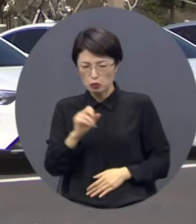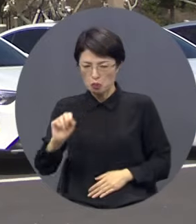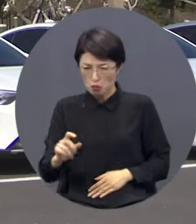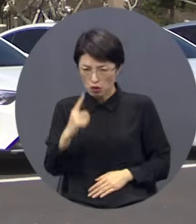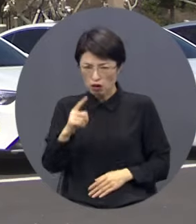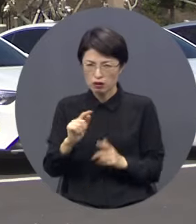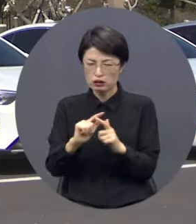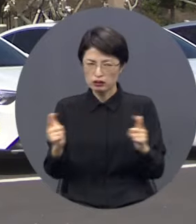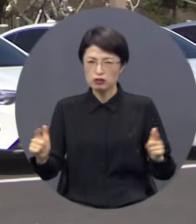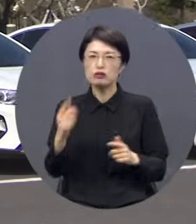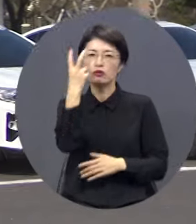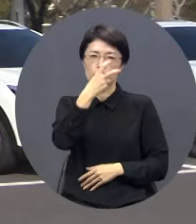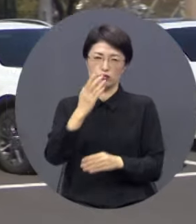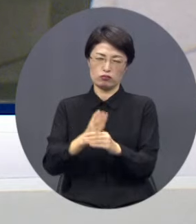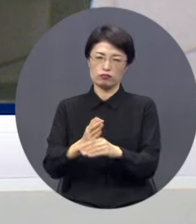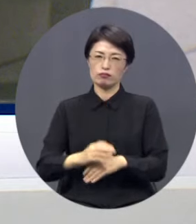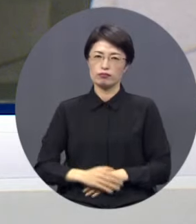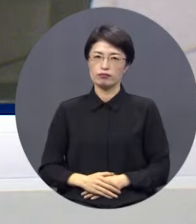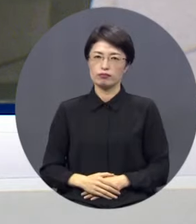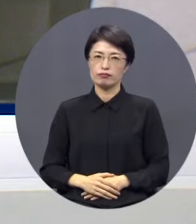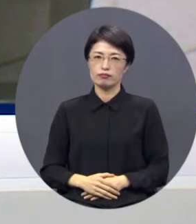있습니다.